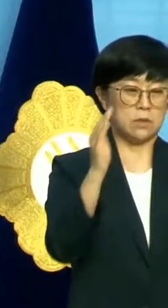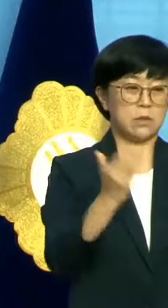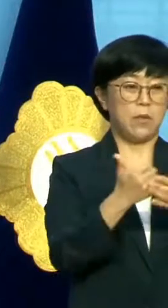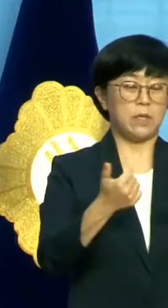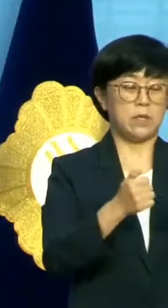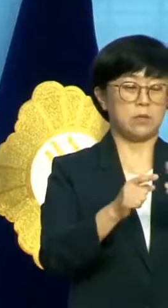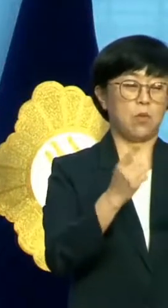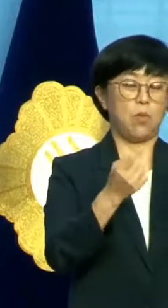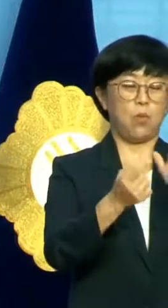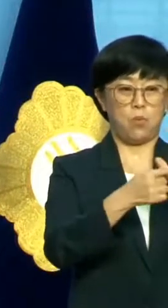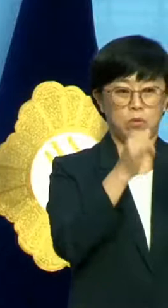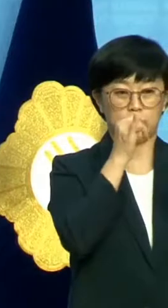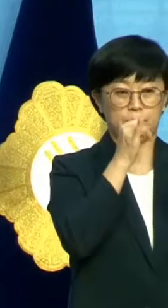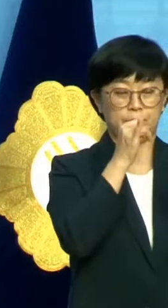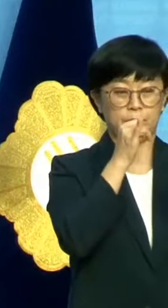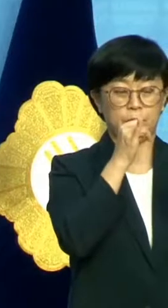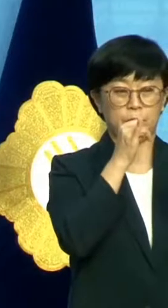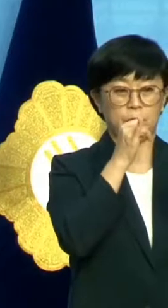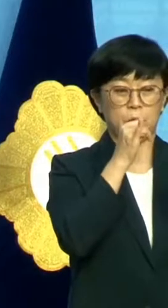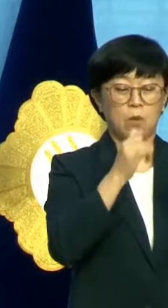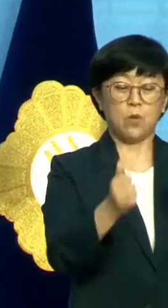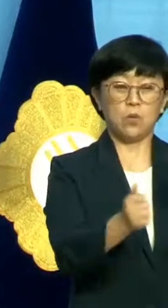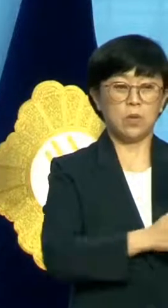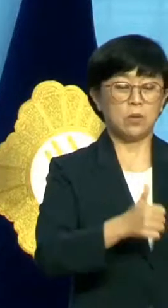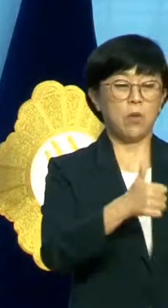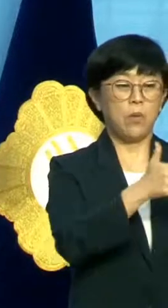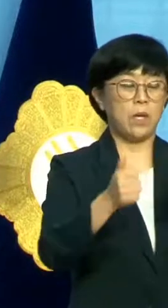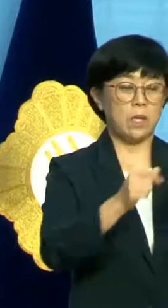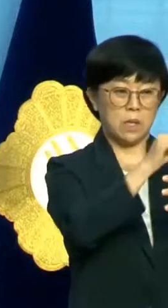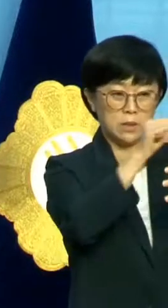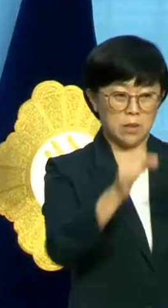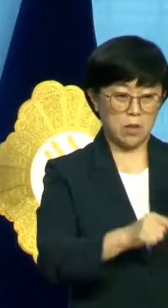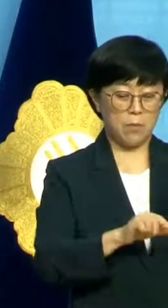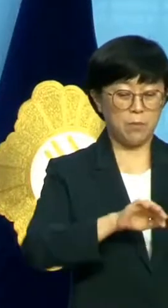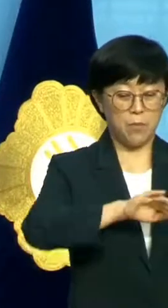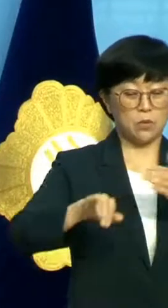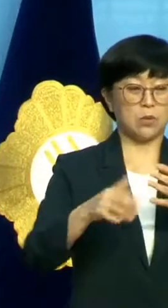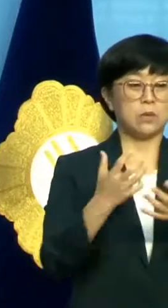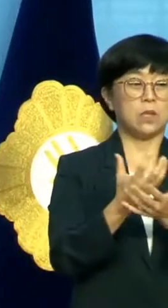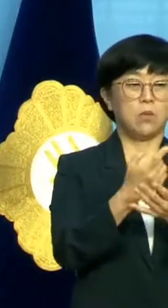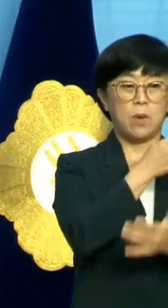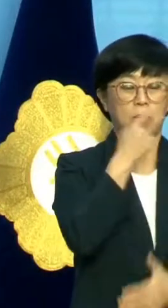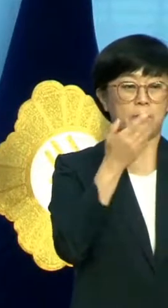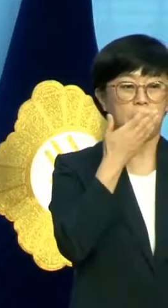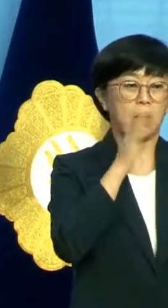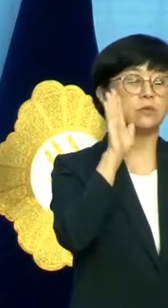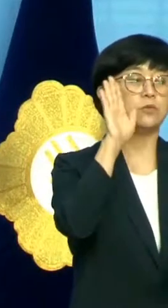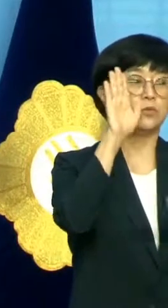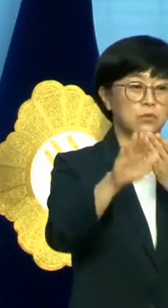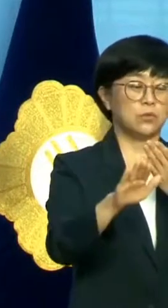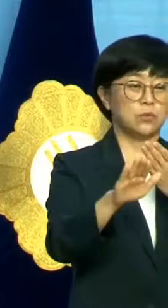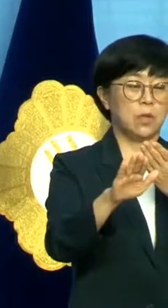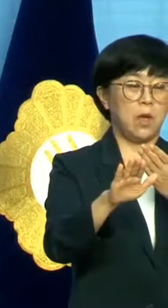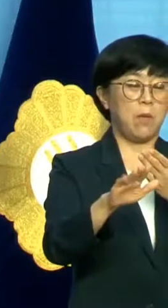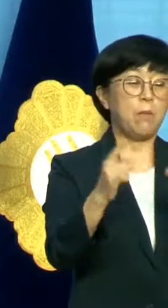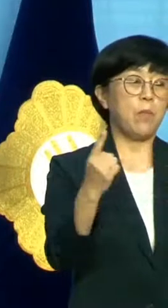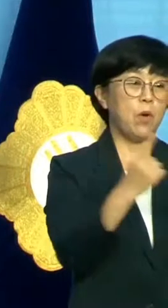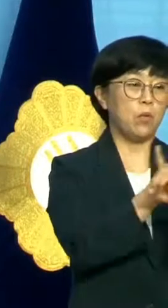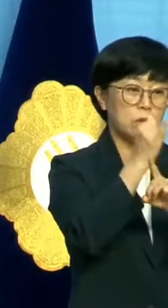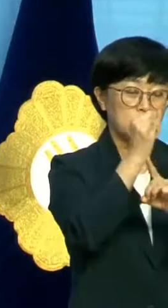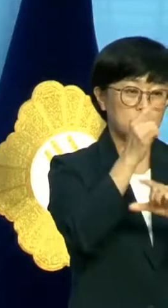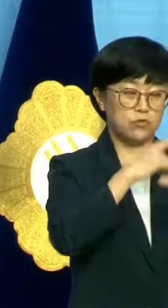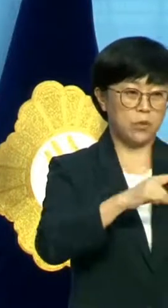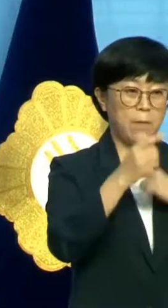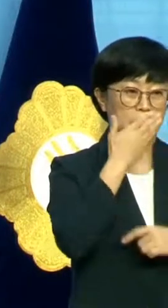있습니다 회 위 원 회 일 정 등은 별도 자재로 확인 가능 하겠습니다만 추후에 변동 대거나 추가 될 수